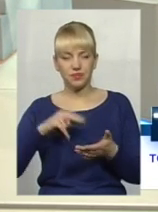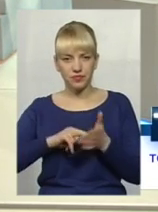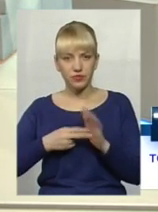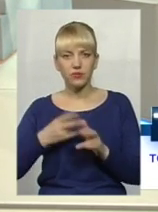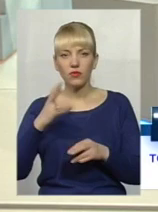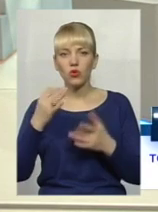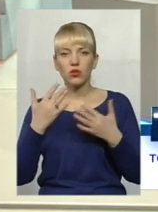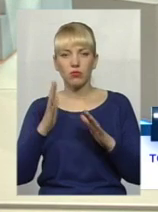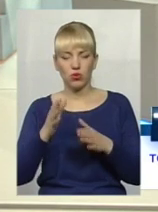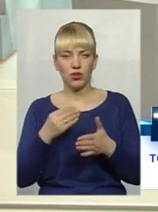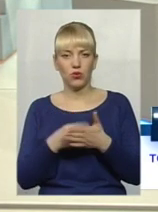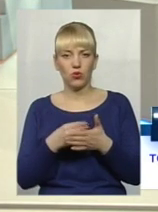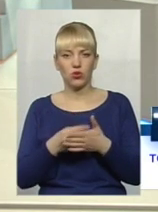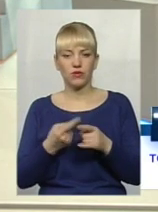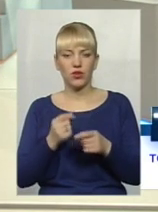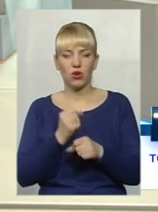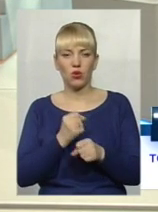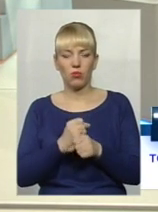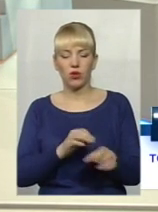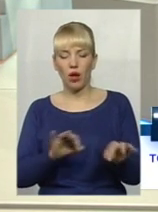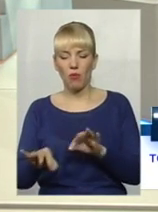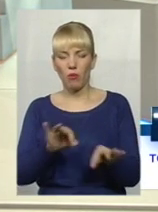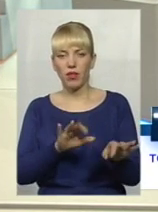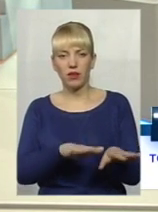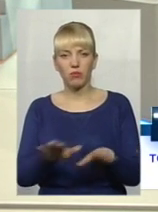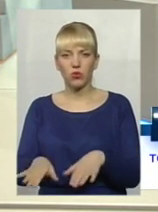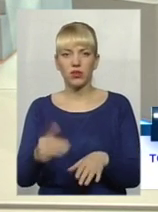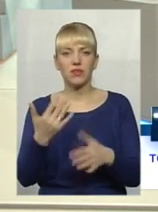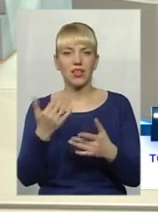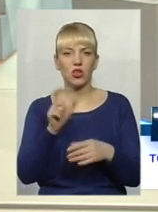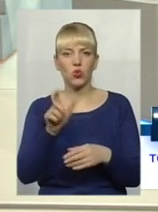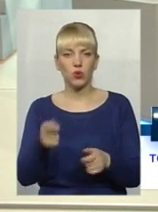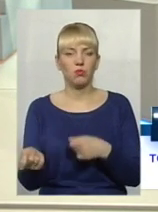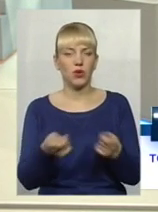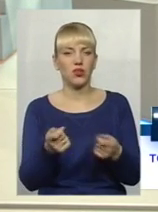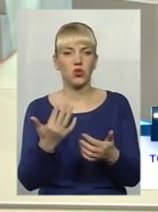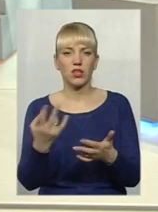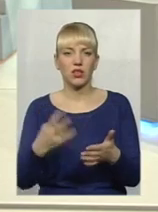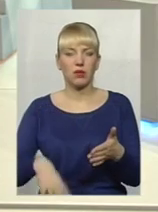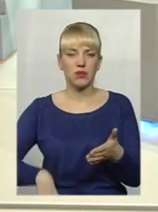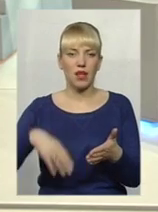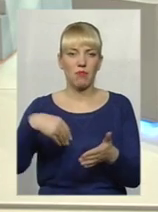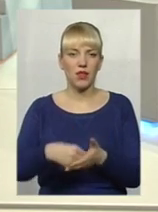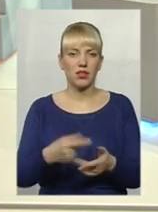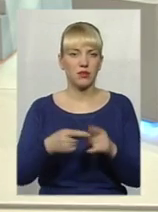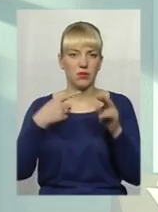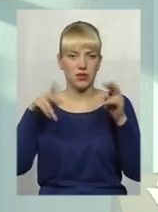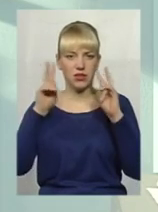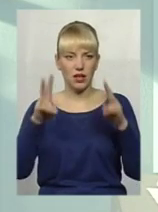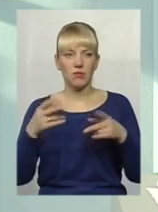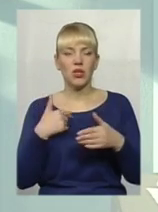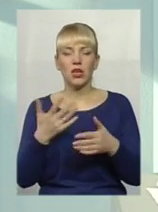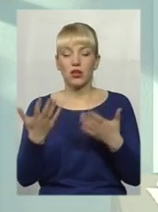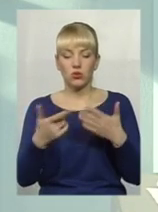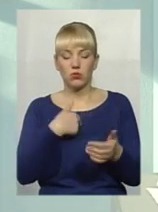скільки будуть коштувати ця робота мобільних пунктів і скільки люди принесуть, скільки треба буде заплатити, ми цього не можемо знати. Тому ці, які вже виявили, ми